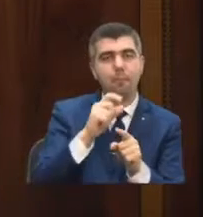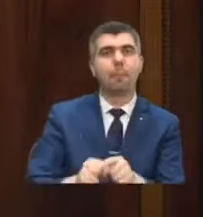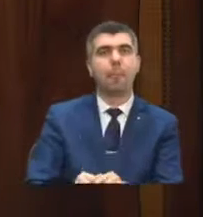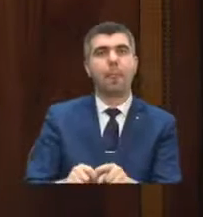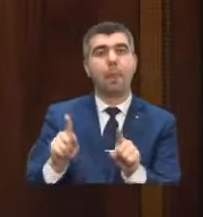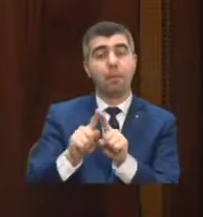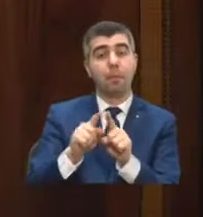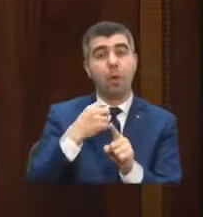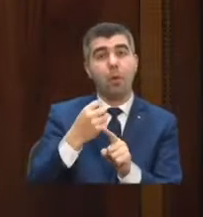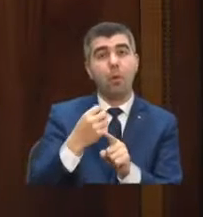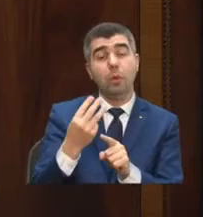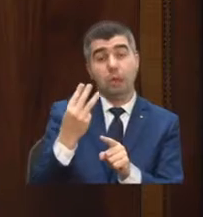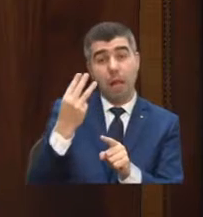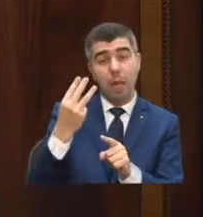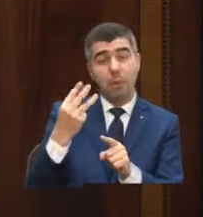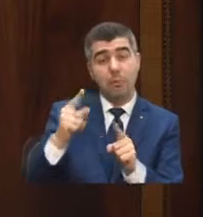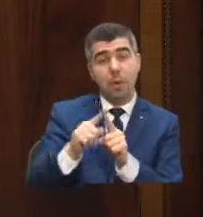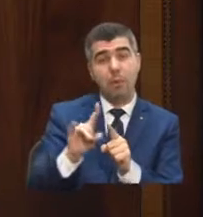الاصناف اللي كاينه بما فيها